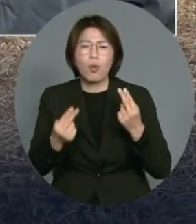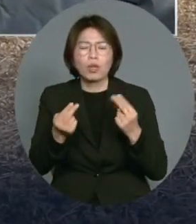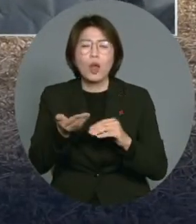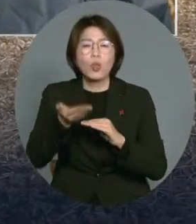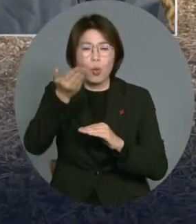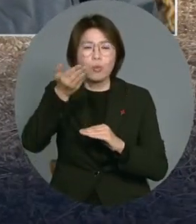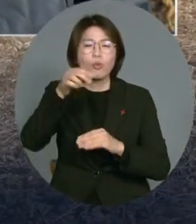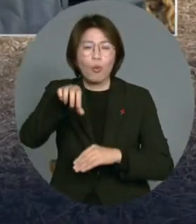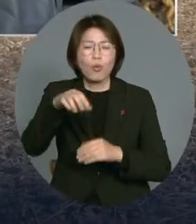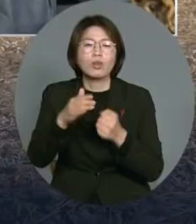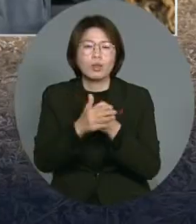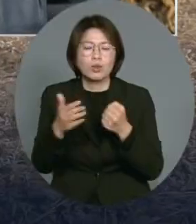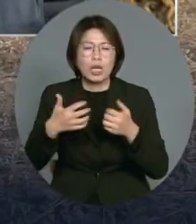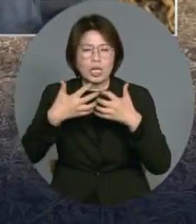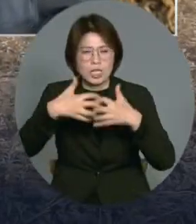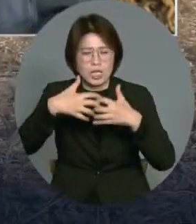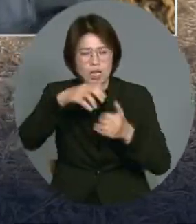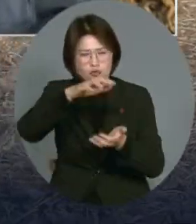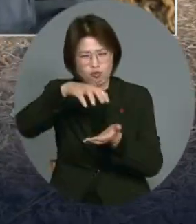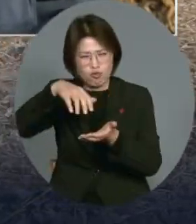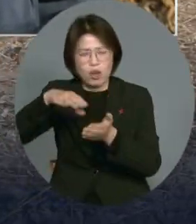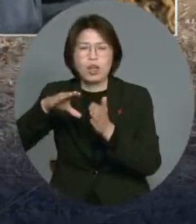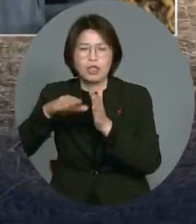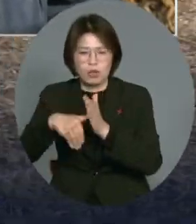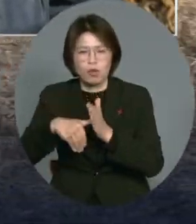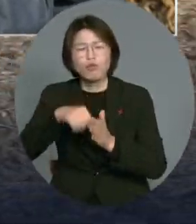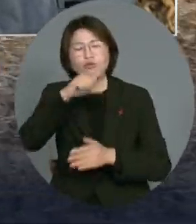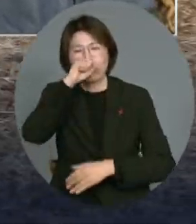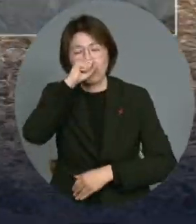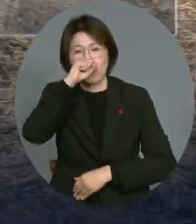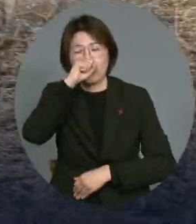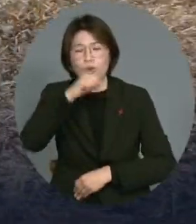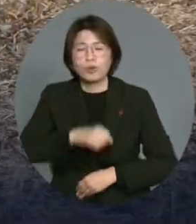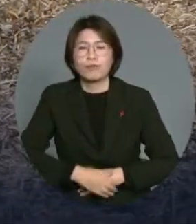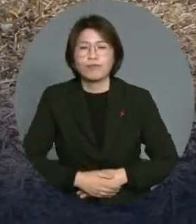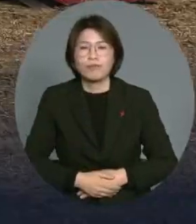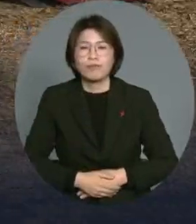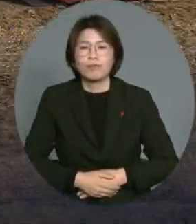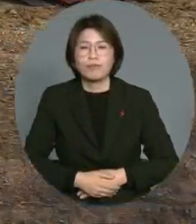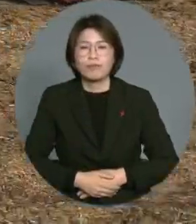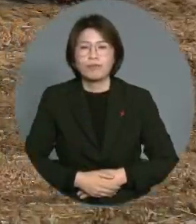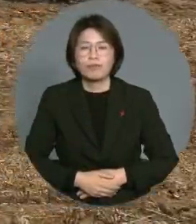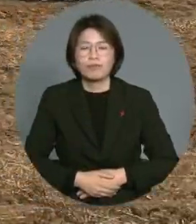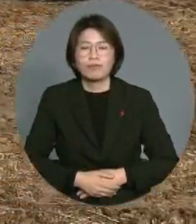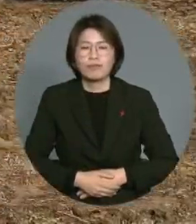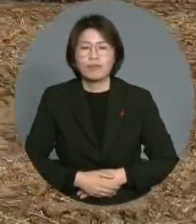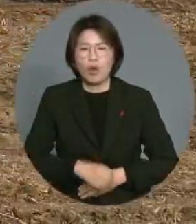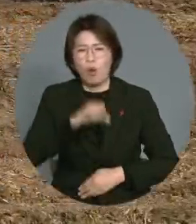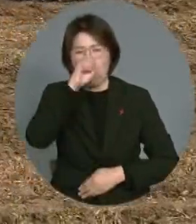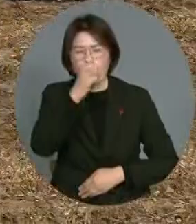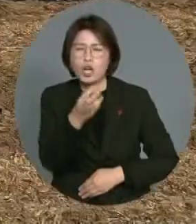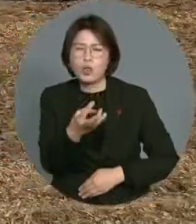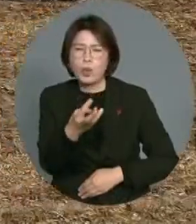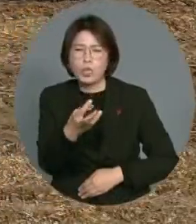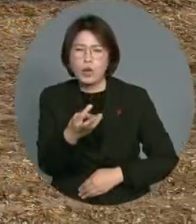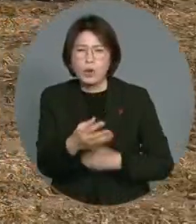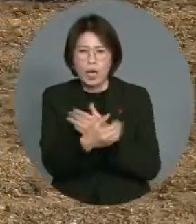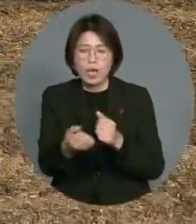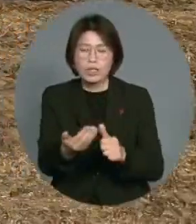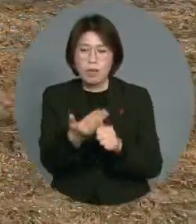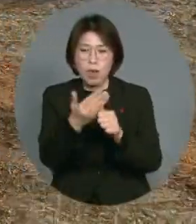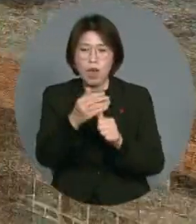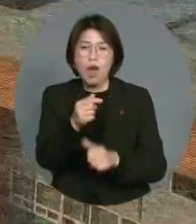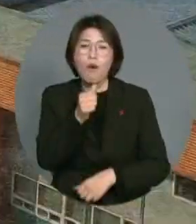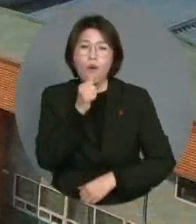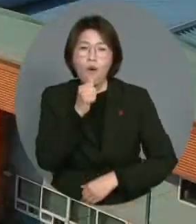달리기 때문에 그 기계 수확에도 월등히 좀 이제 뛰어난 품종이라고 합니다. 우량 종자로 계약 재배된 콩은